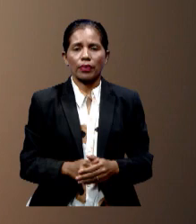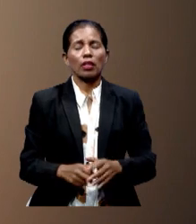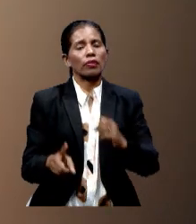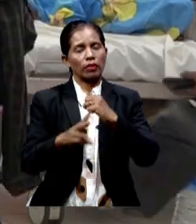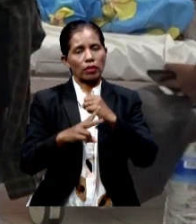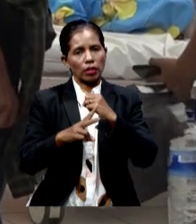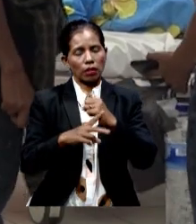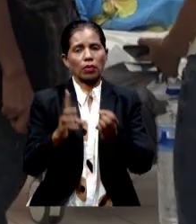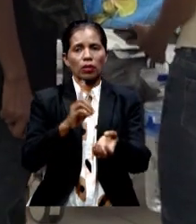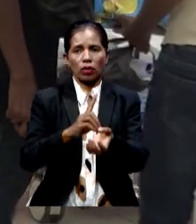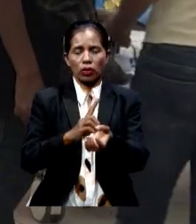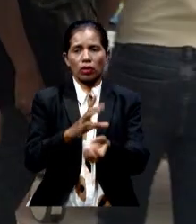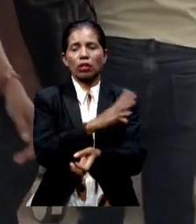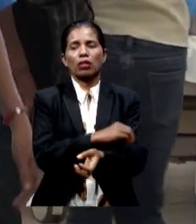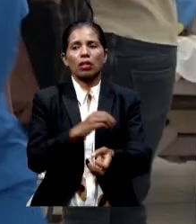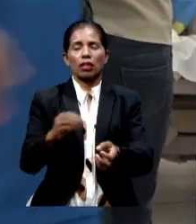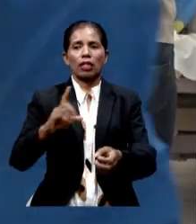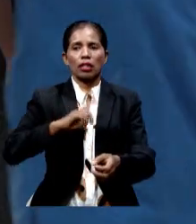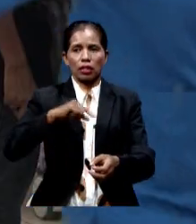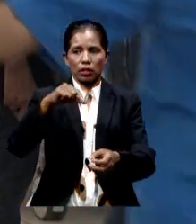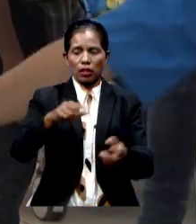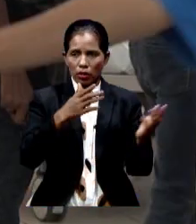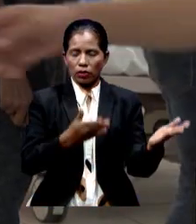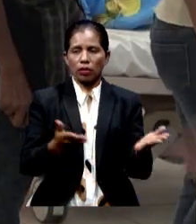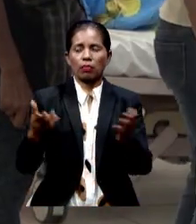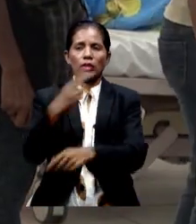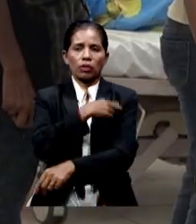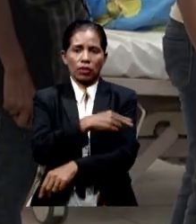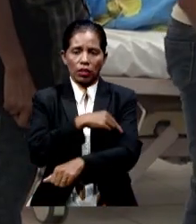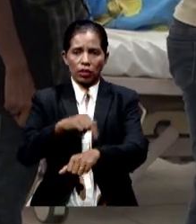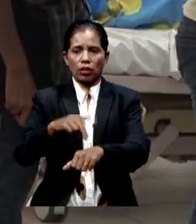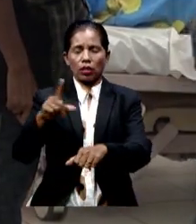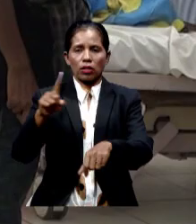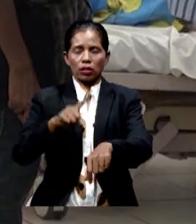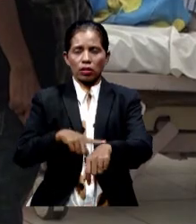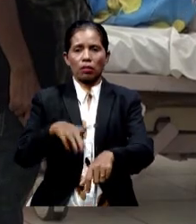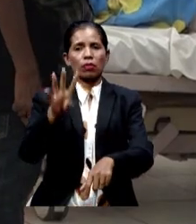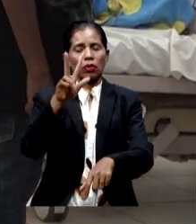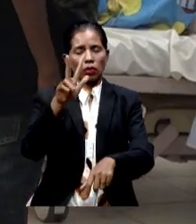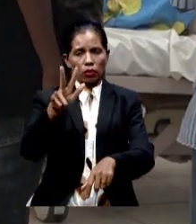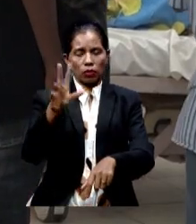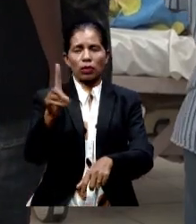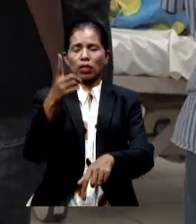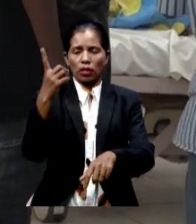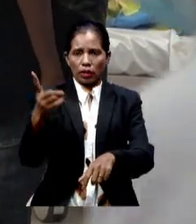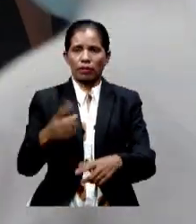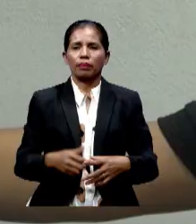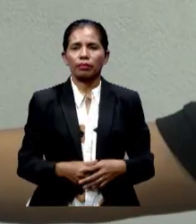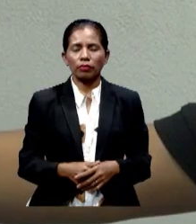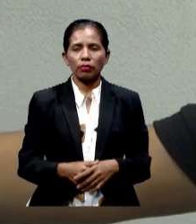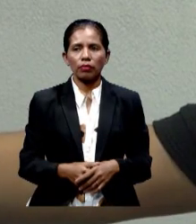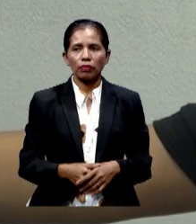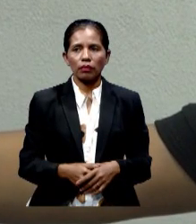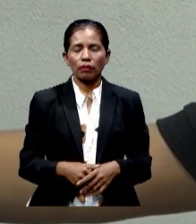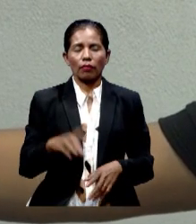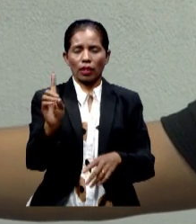né, médico centro saúde interna Likisa transfere queiras para o Hospital Nacional e a tuco tolo madrugada o de halo tratamento. O rinde